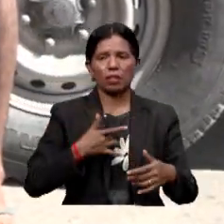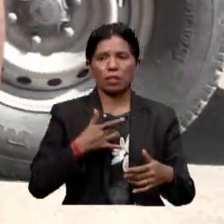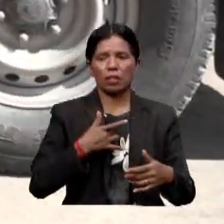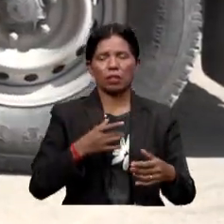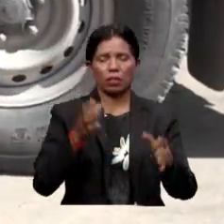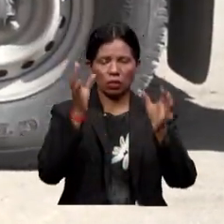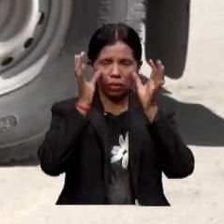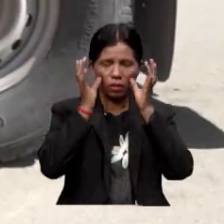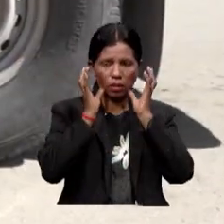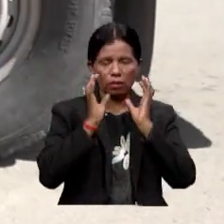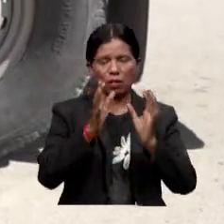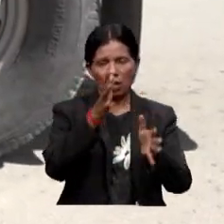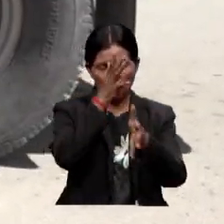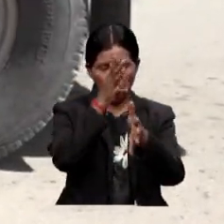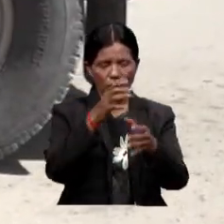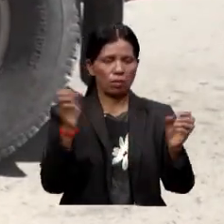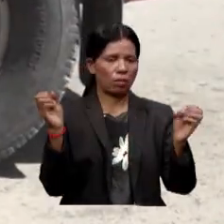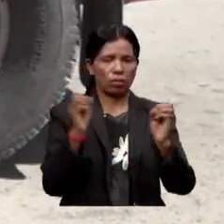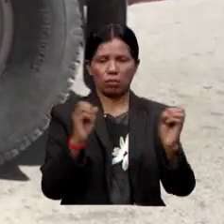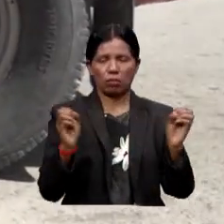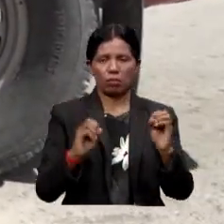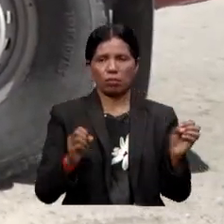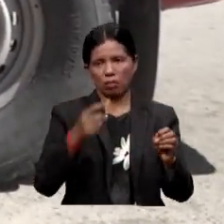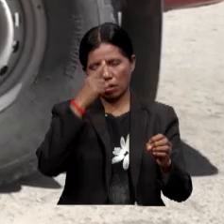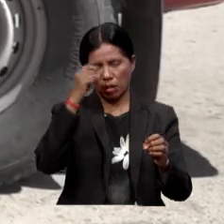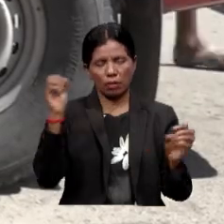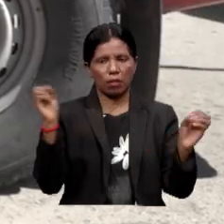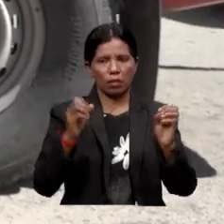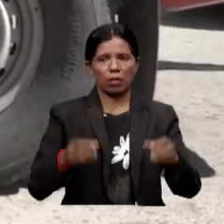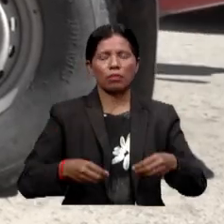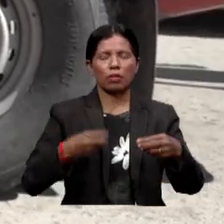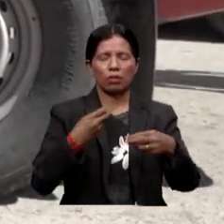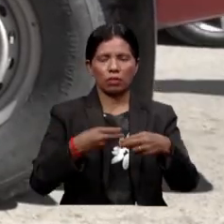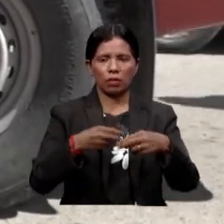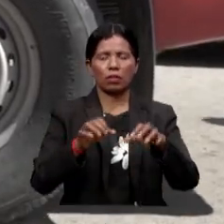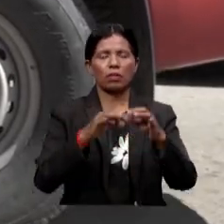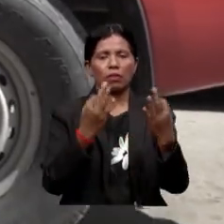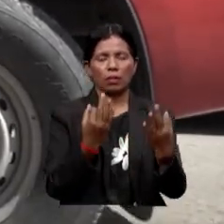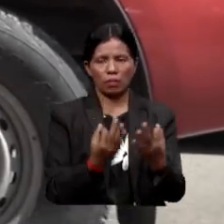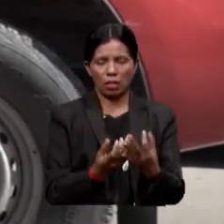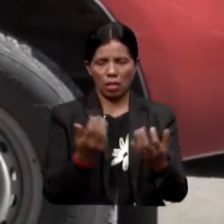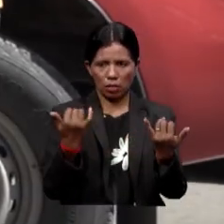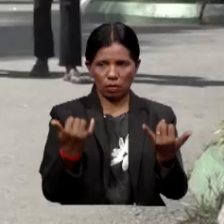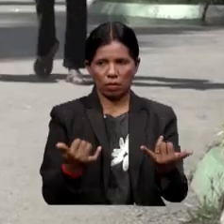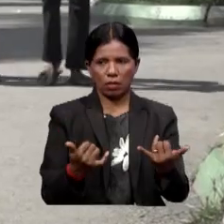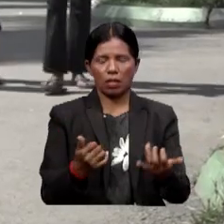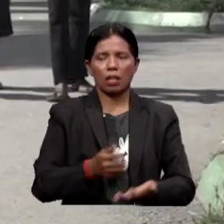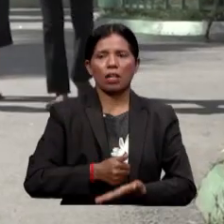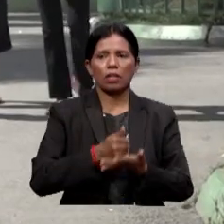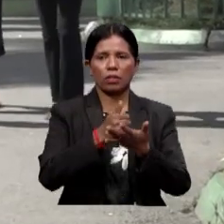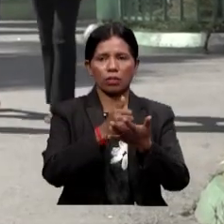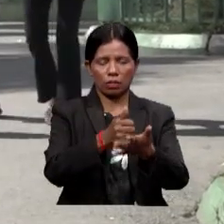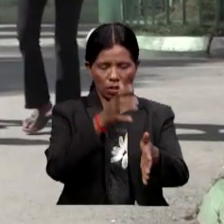holaran triste, avo Mateus lakohi. Tamba ne lakohi fo susar ba familia Hirak nebe daudau ne, ajuda hela